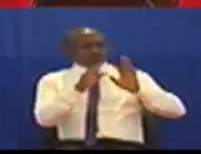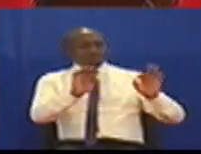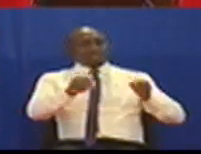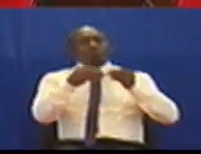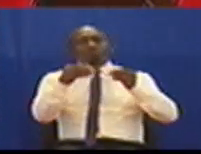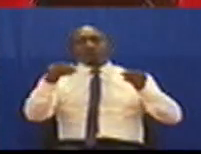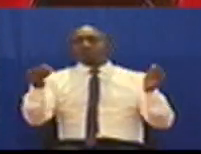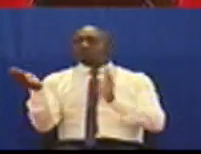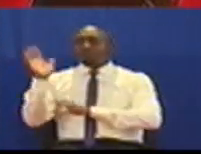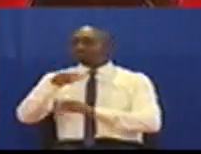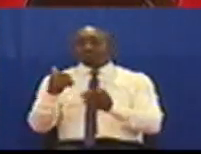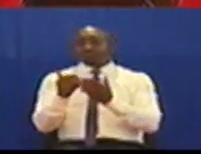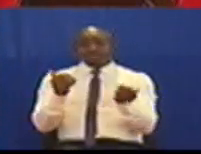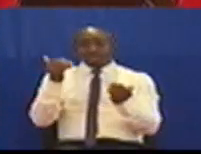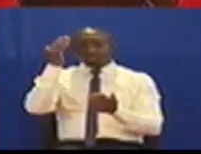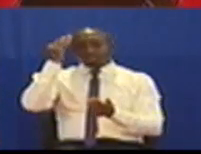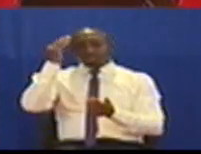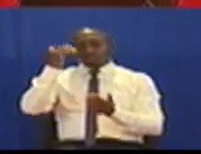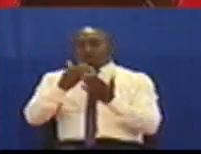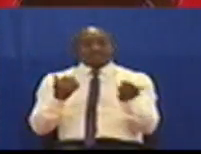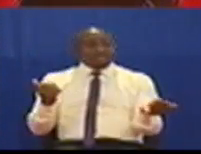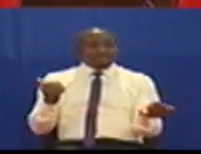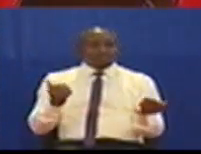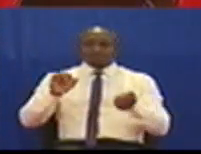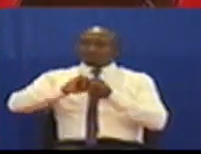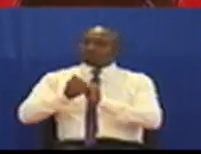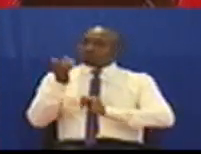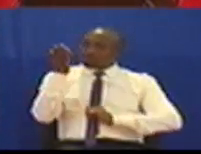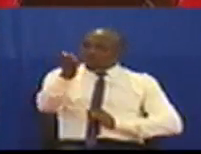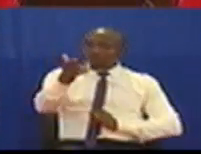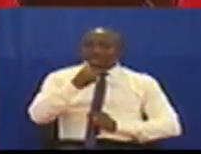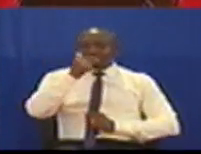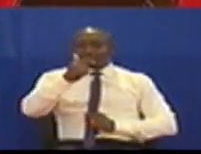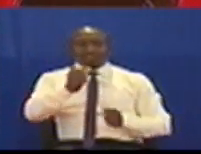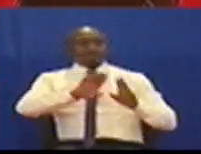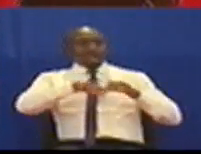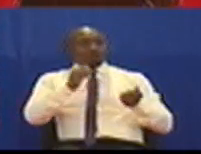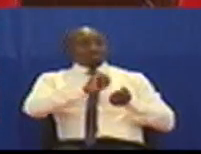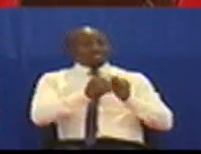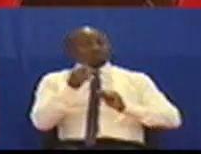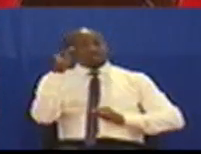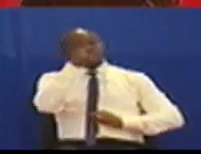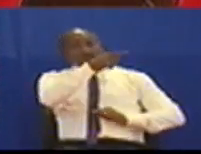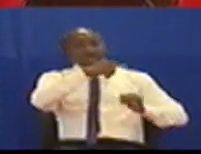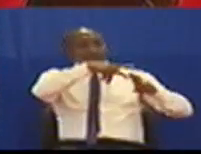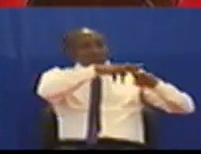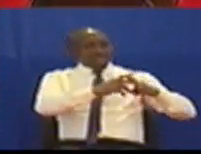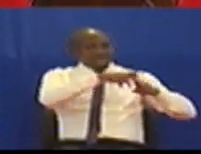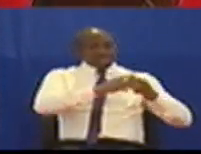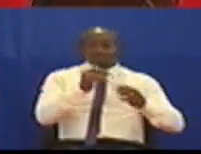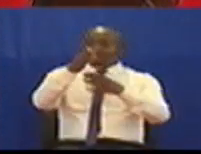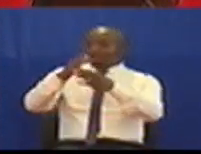kumalizika. Sasa hatujui tatizo ni nini. Tatizo ni wewe TAMISEMI au tatizo ni yule mkandarasi ambaye ni kampuni ya